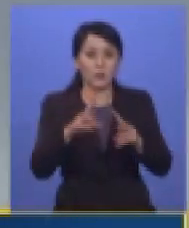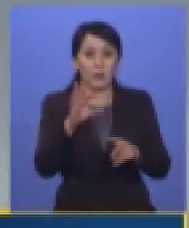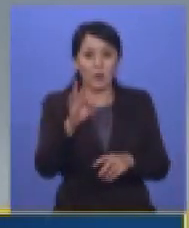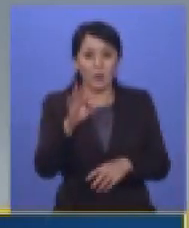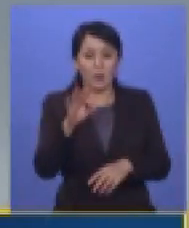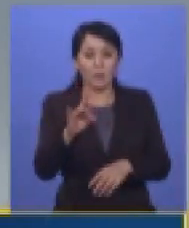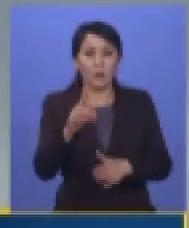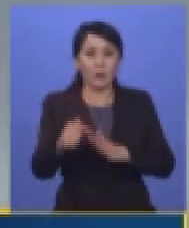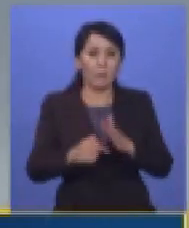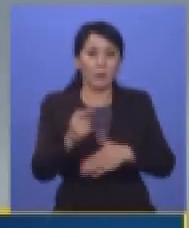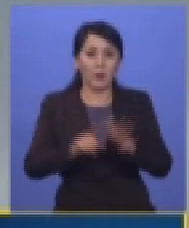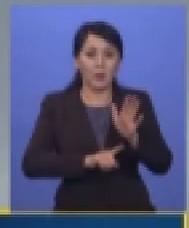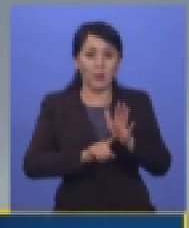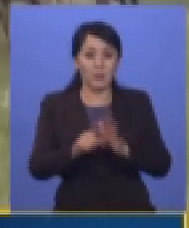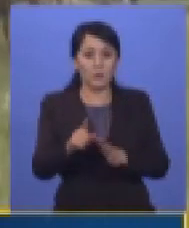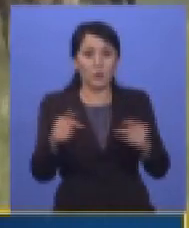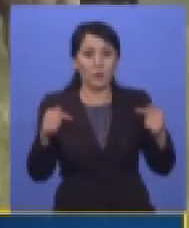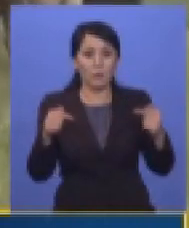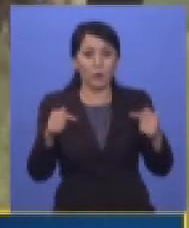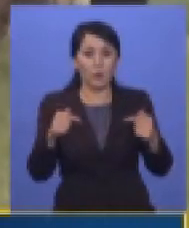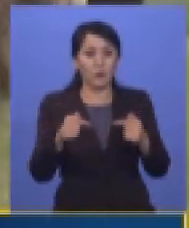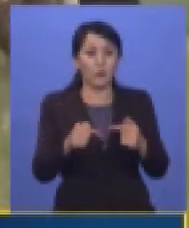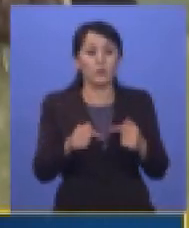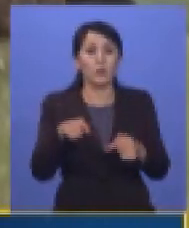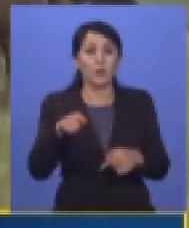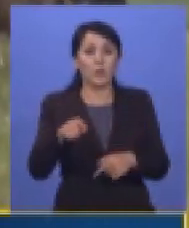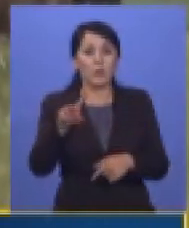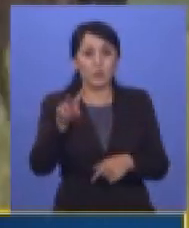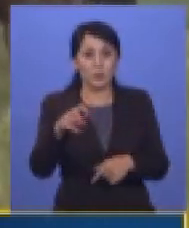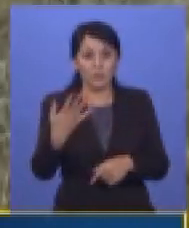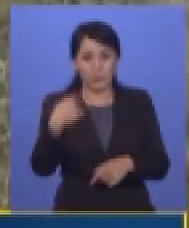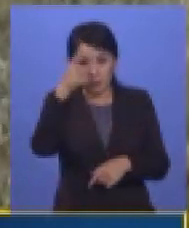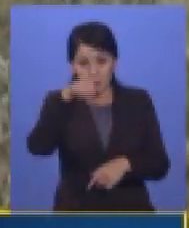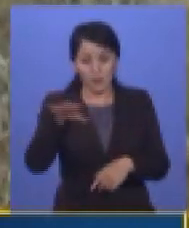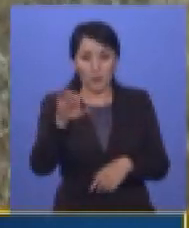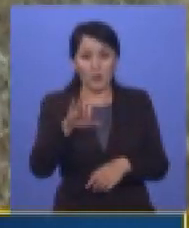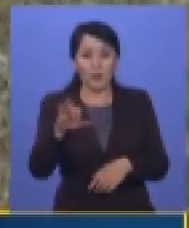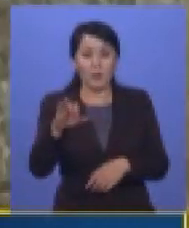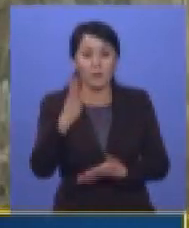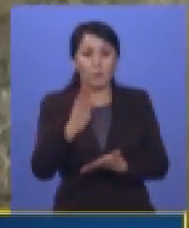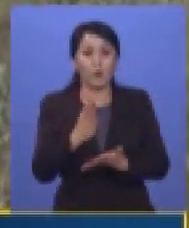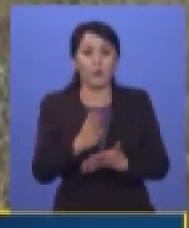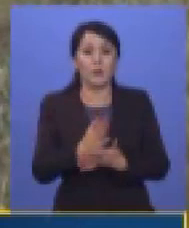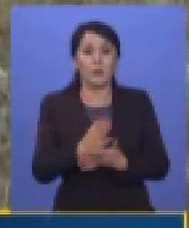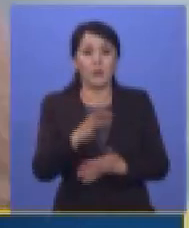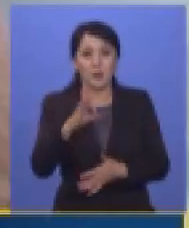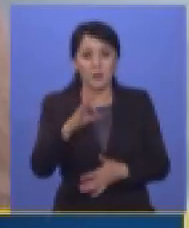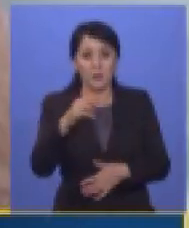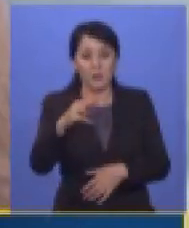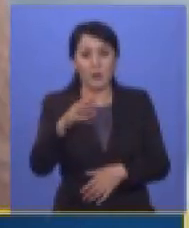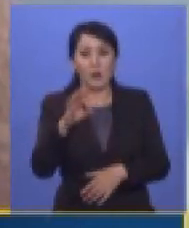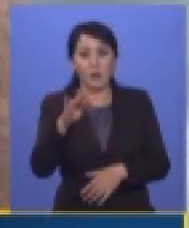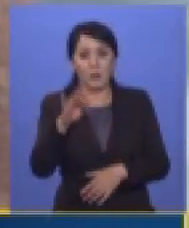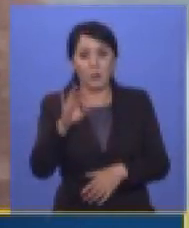Бозоқ қалашығынан бастау алыпты. Нақтырақ айтсақ, аталған орынның 1250 жылдан астам тарихы бар. Ғалымдар ол жерден ғұн, сақ тайпалары мен Алтын